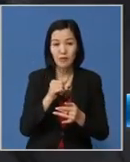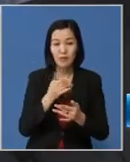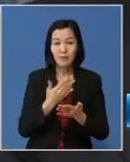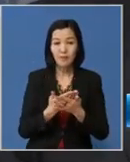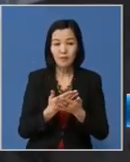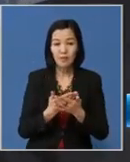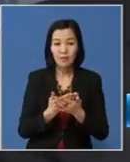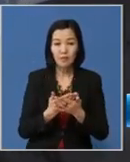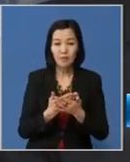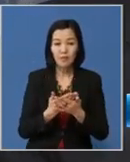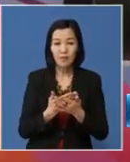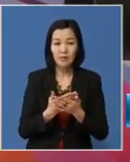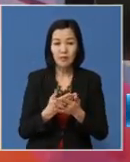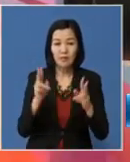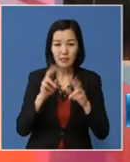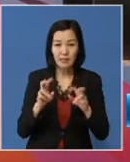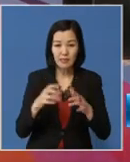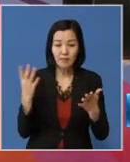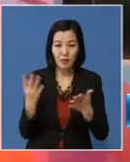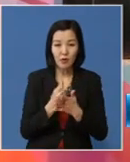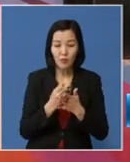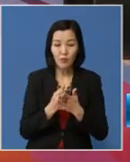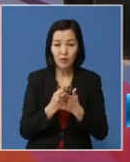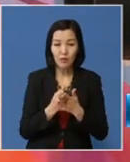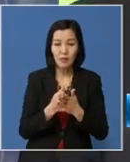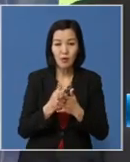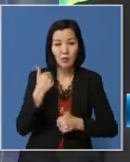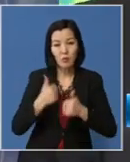Солардан іздеп тауып, соларды неге сахнаға шығарсақ